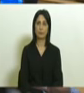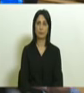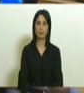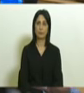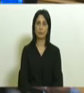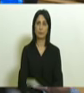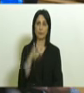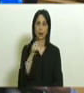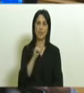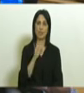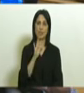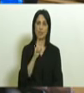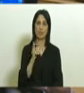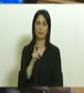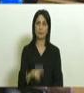ბატონი რომან გოცირიძე.